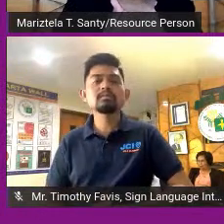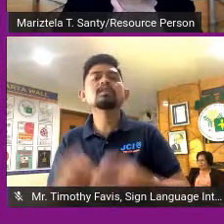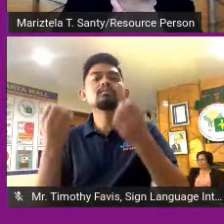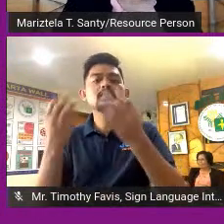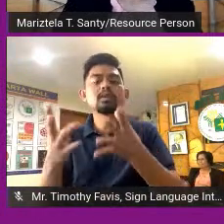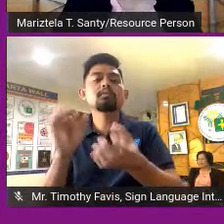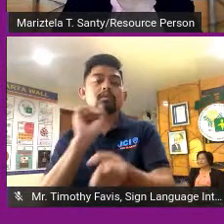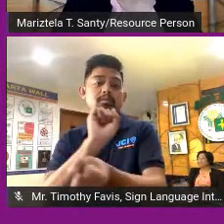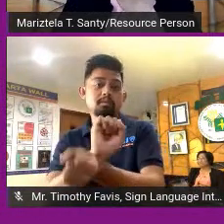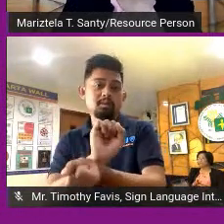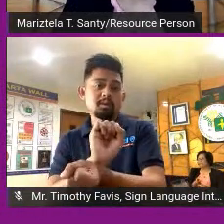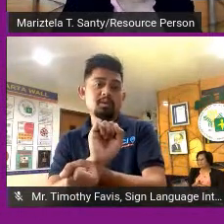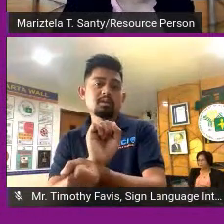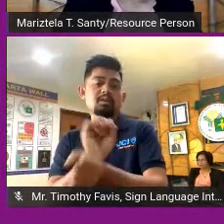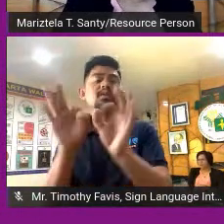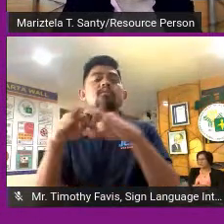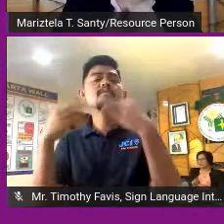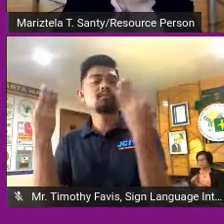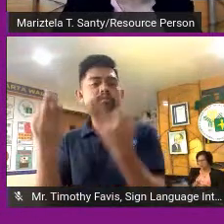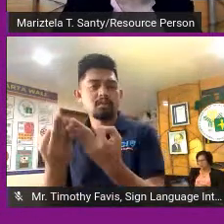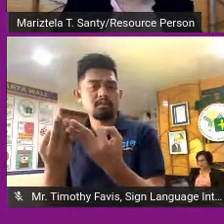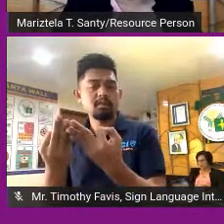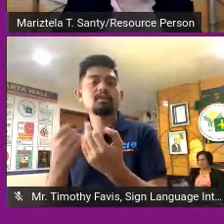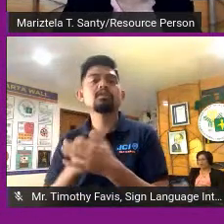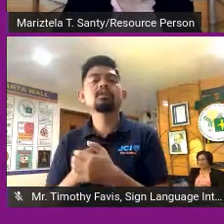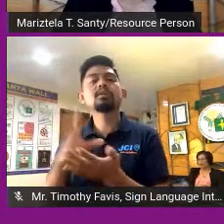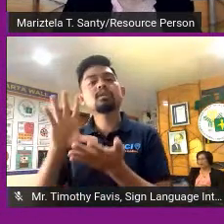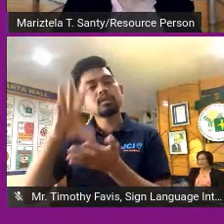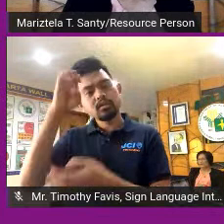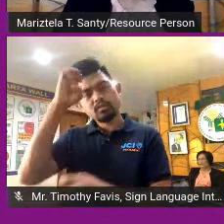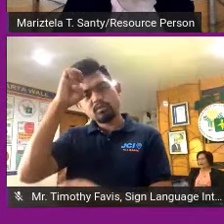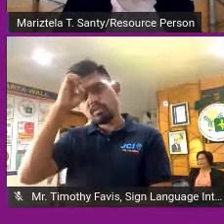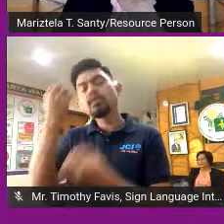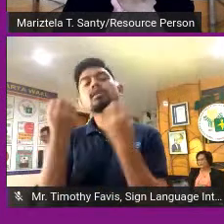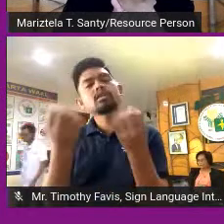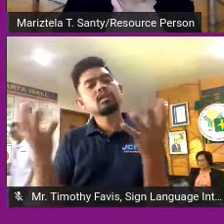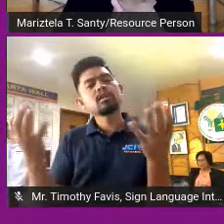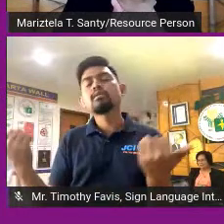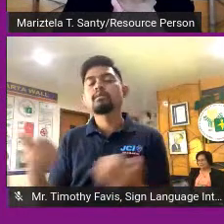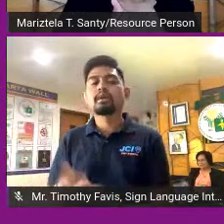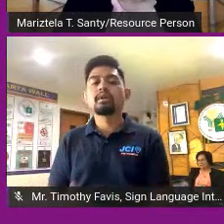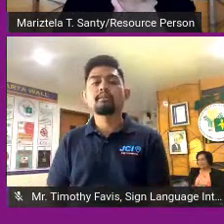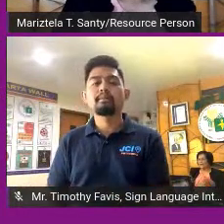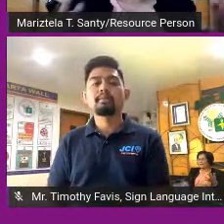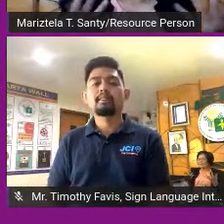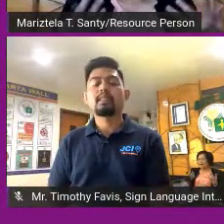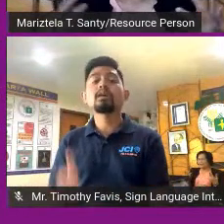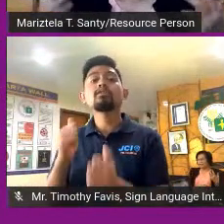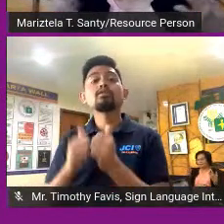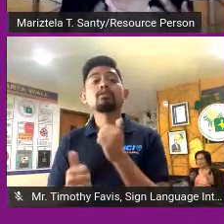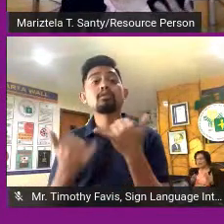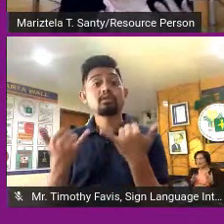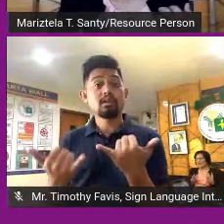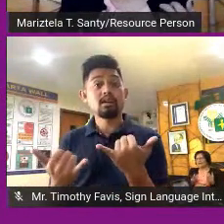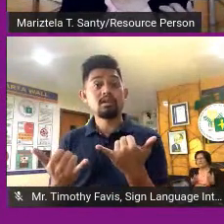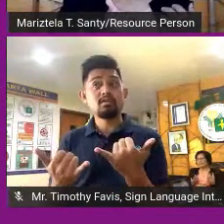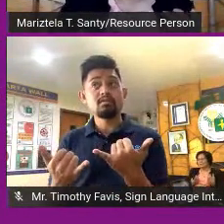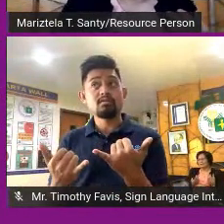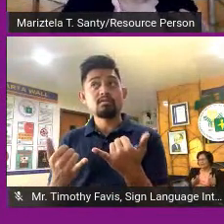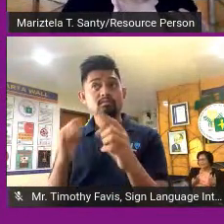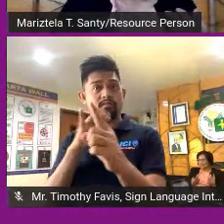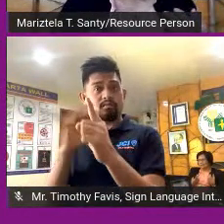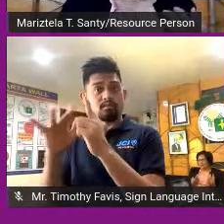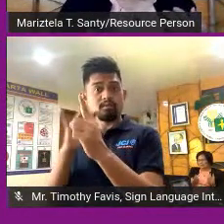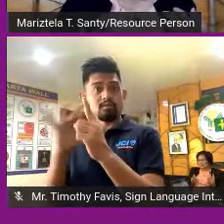in terms of employment, in terms of opportunities in education and other aspects. So maganda na ngayon kung titingnan